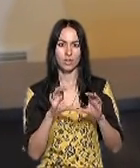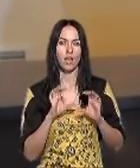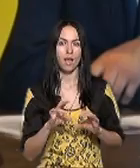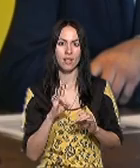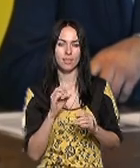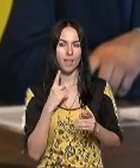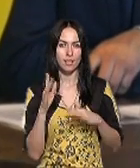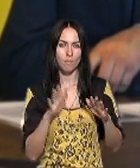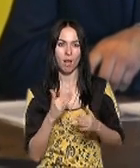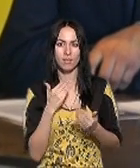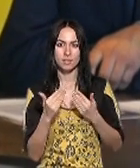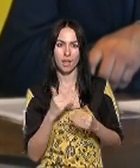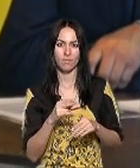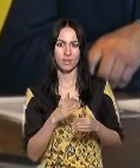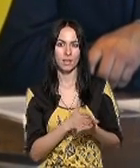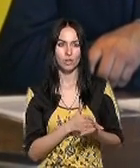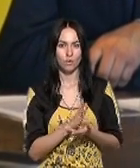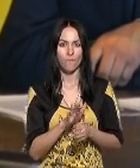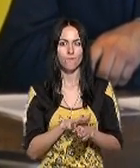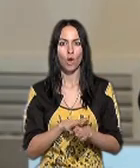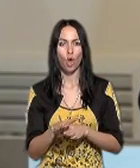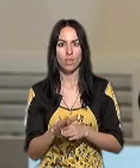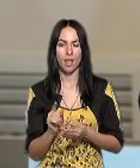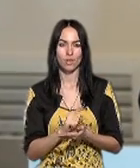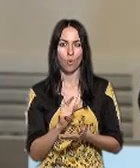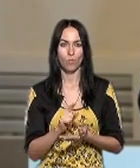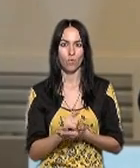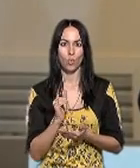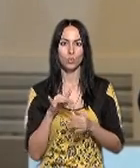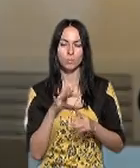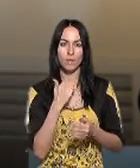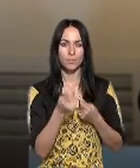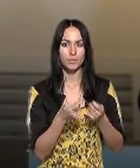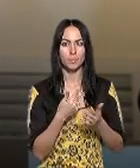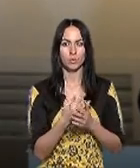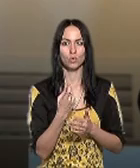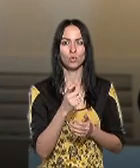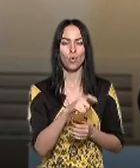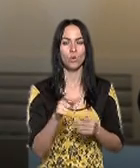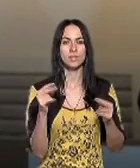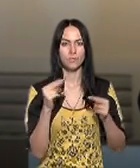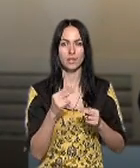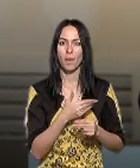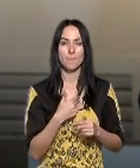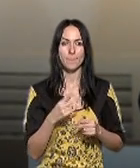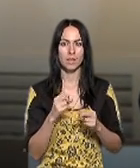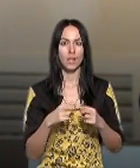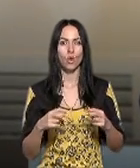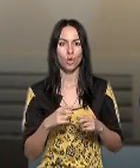виконання обов'язків. У справі опитали понад 100 свідків. Ми розслідуємо службовий злочин і